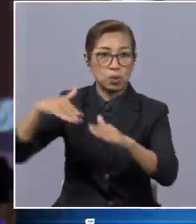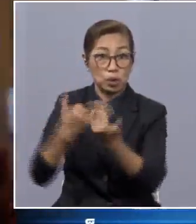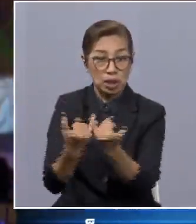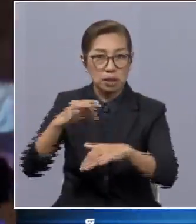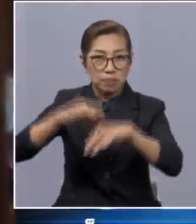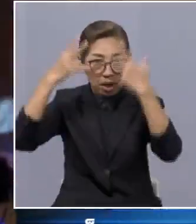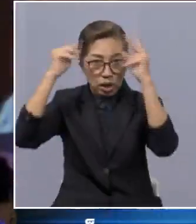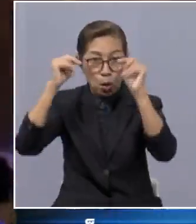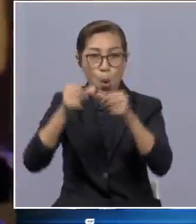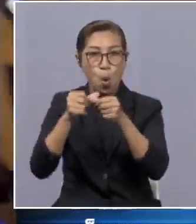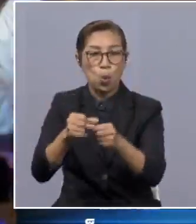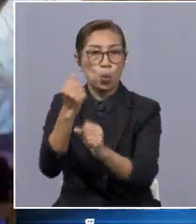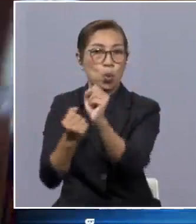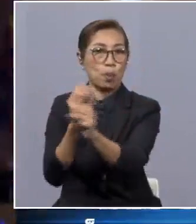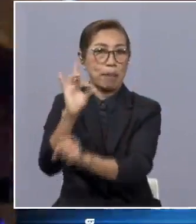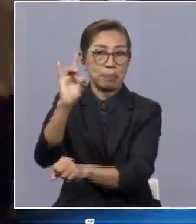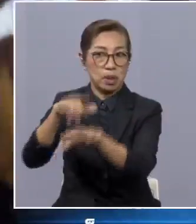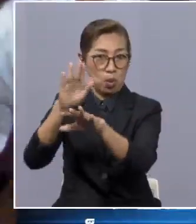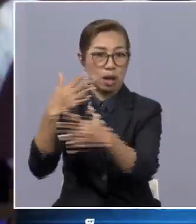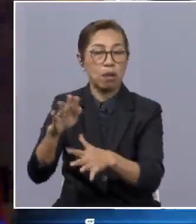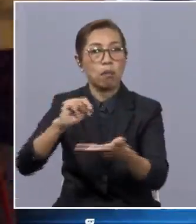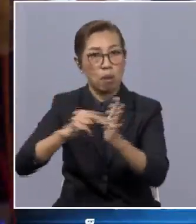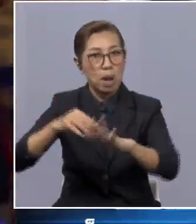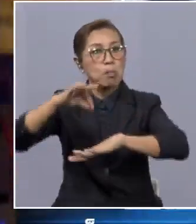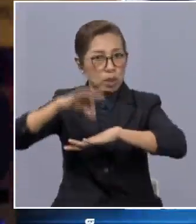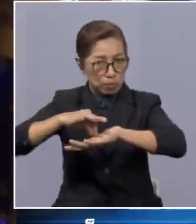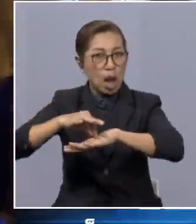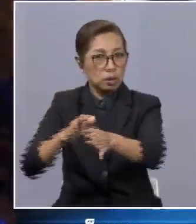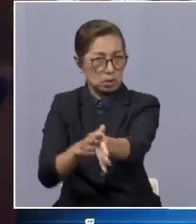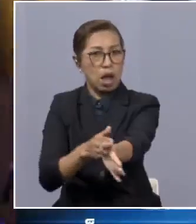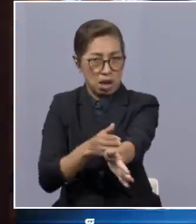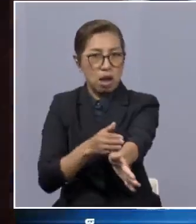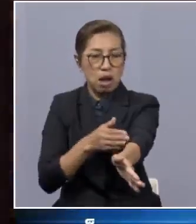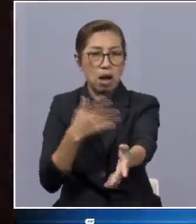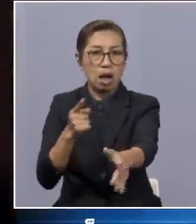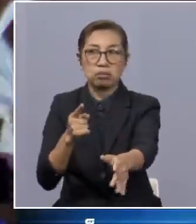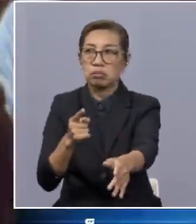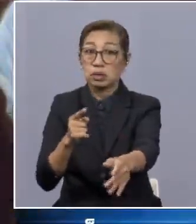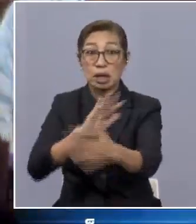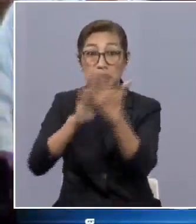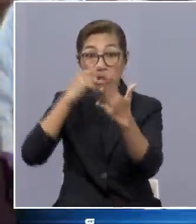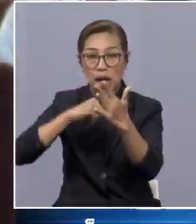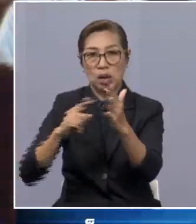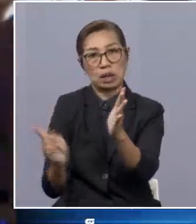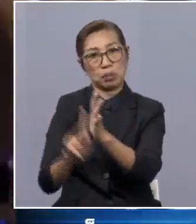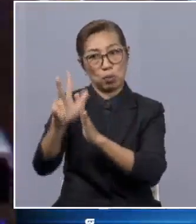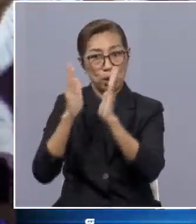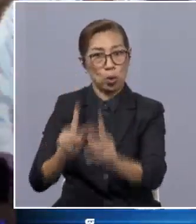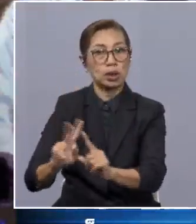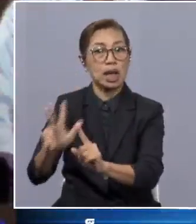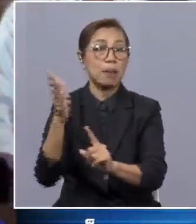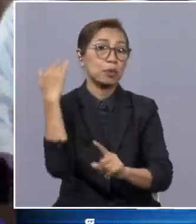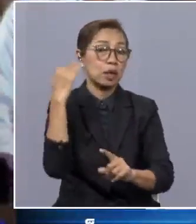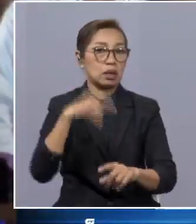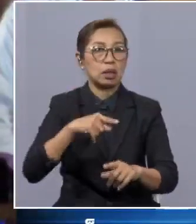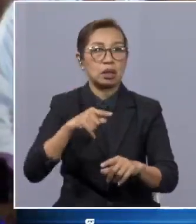กมา8ปีเสร็จแล้วก็ถือว่าดำรงตำแหน่งนายกยาวนานเป็นลำดับที่3นะครับถัดจากจอมพลป.พิบูลสงคราม